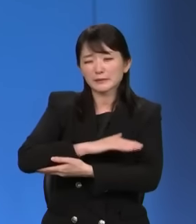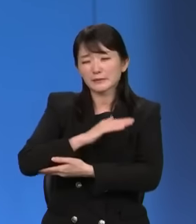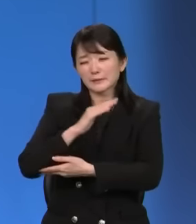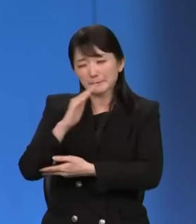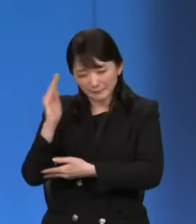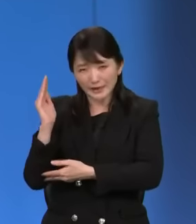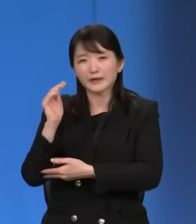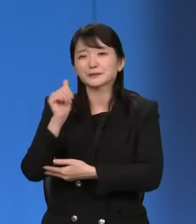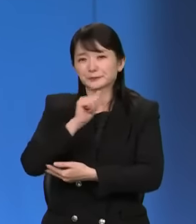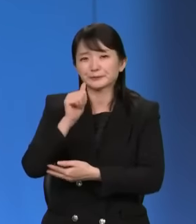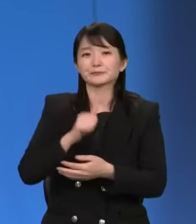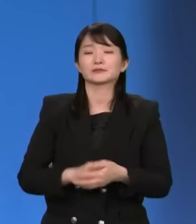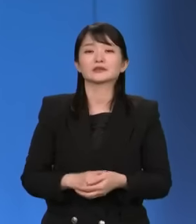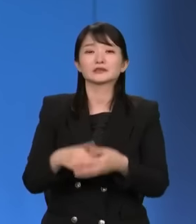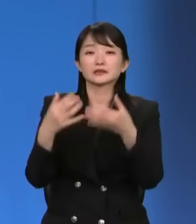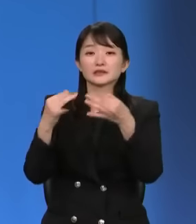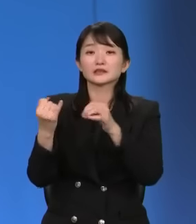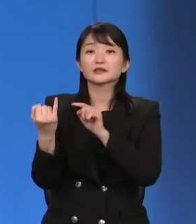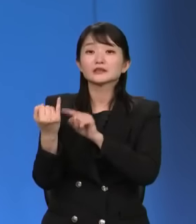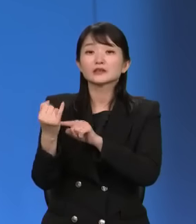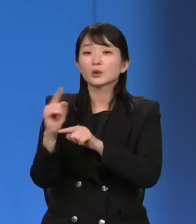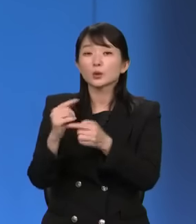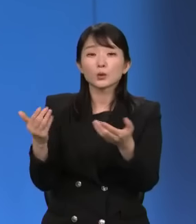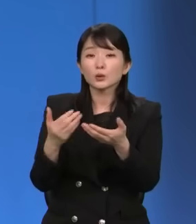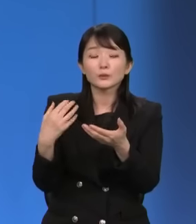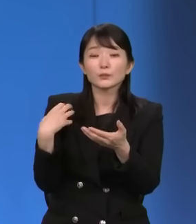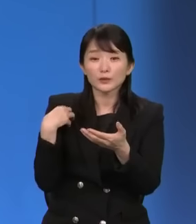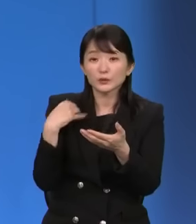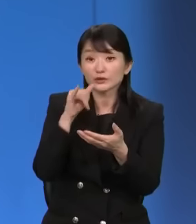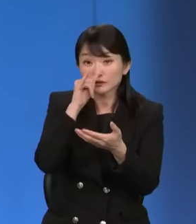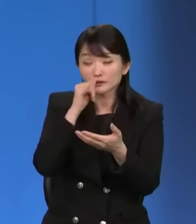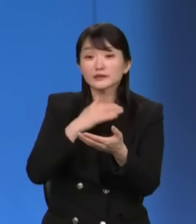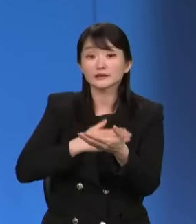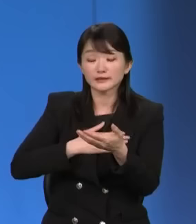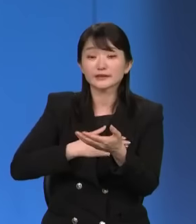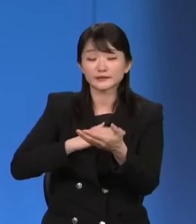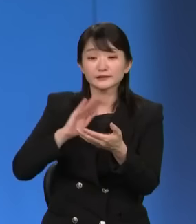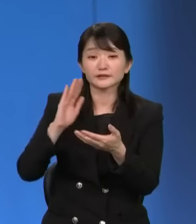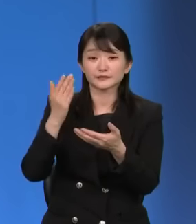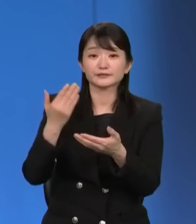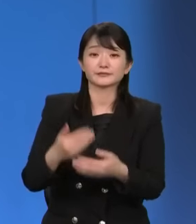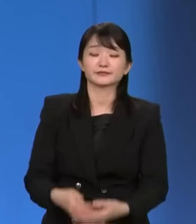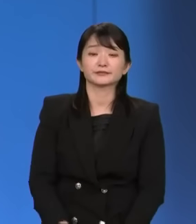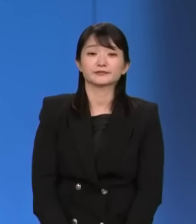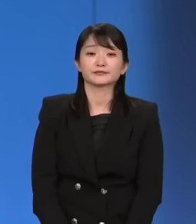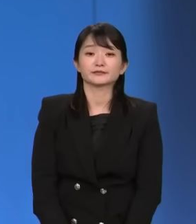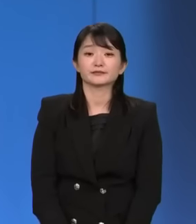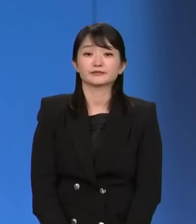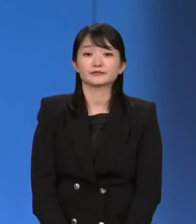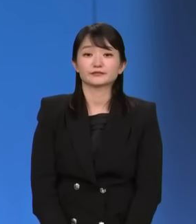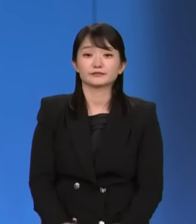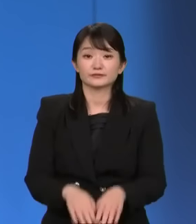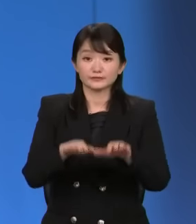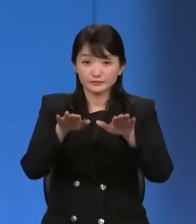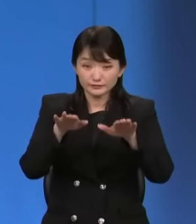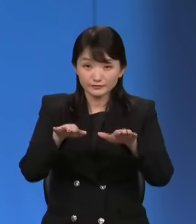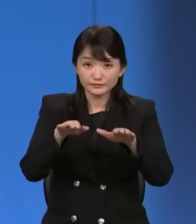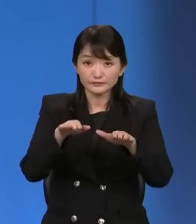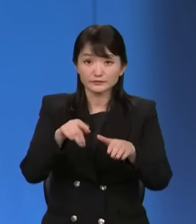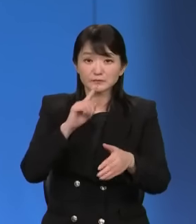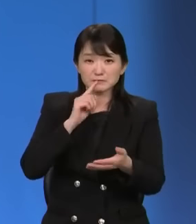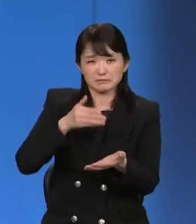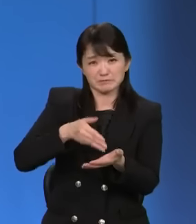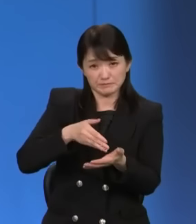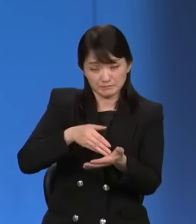소개했습니다 김여사가 어떤 일을 하고 있는지 오히려 더 알려지게 된 측면이 좀 있는데요 오늘 기자 회견에서 사과를